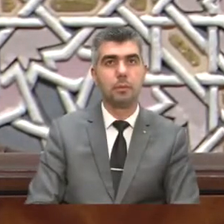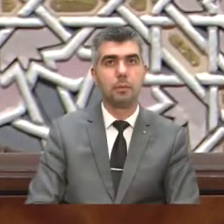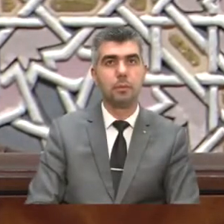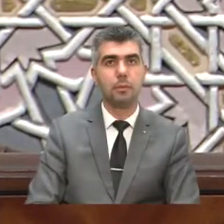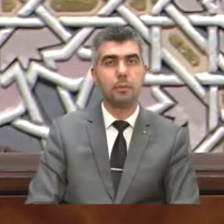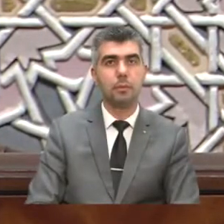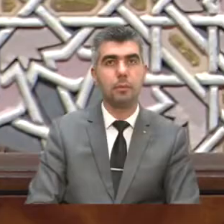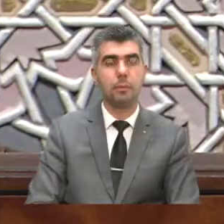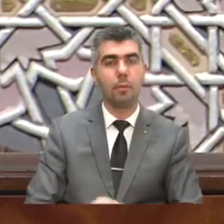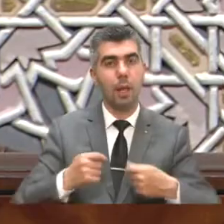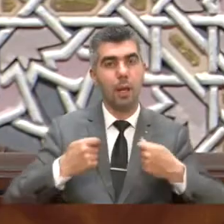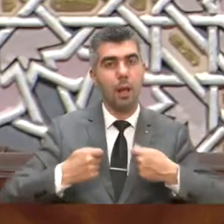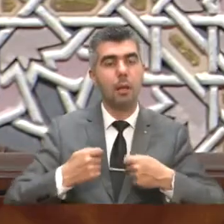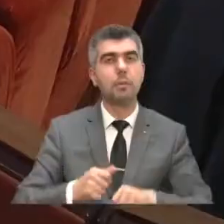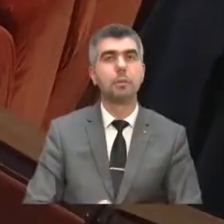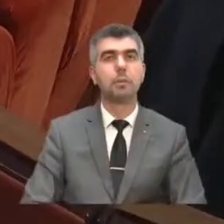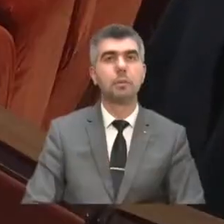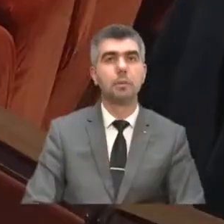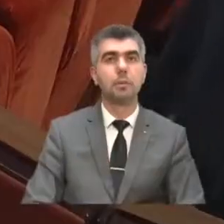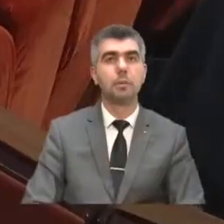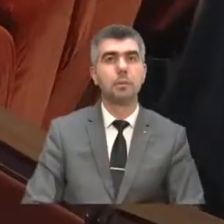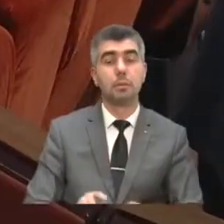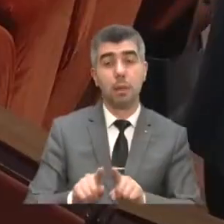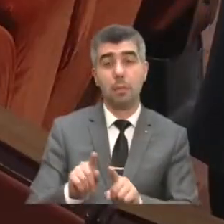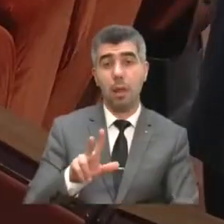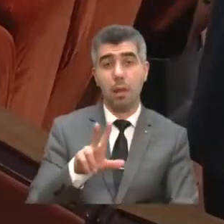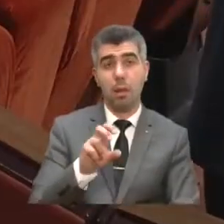سيد الرئيس، كتعرفوا